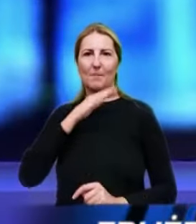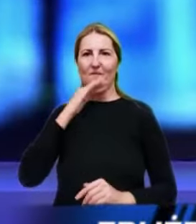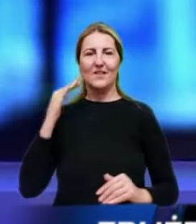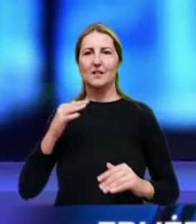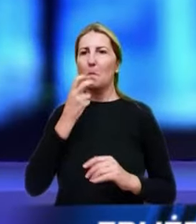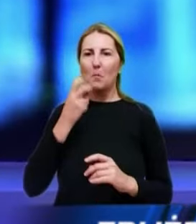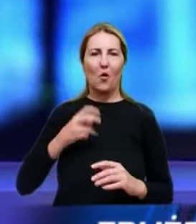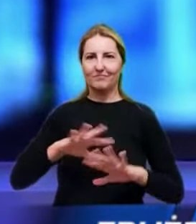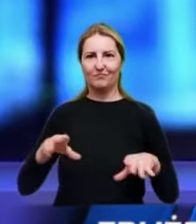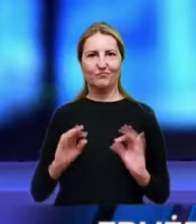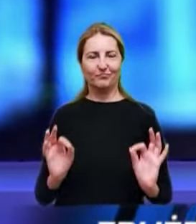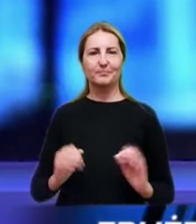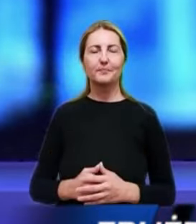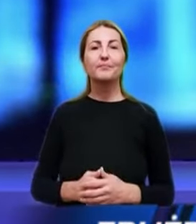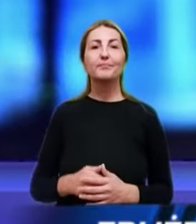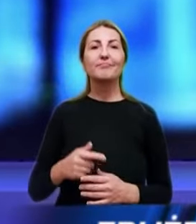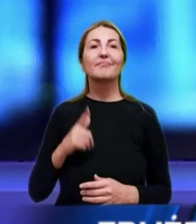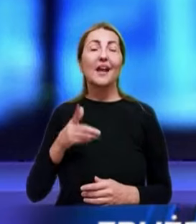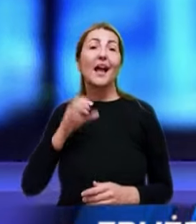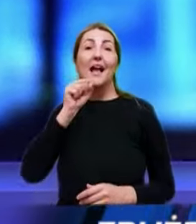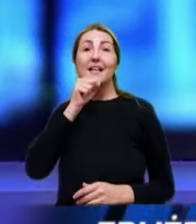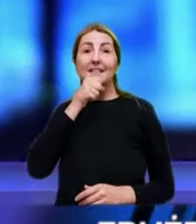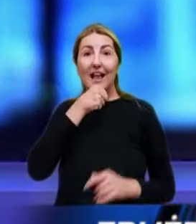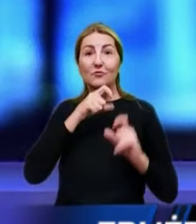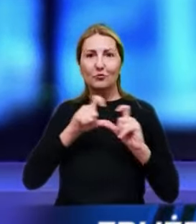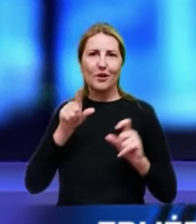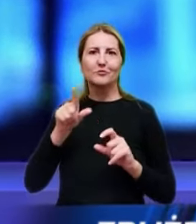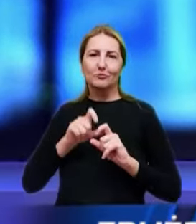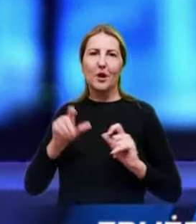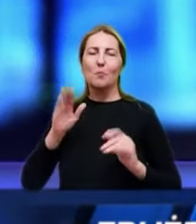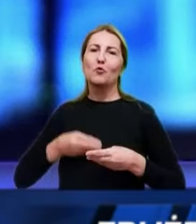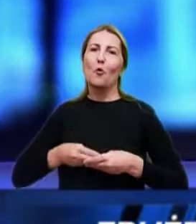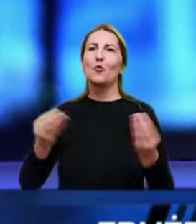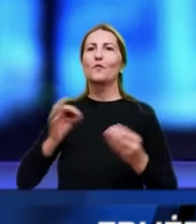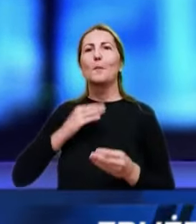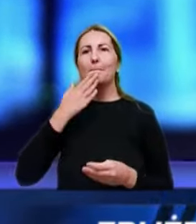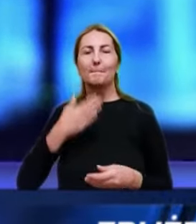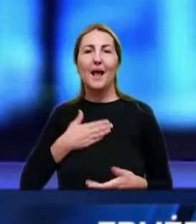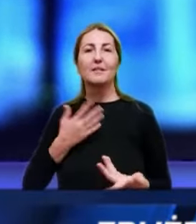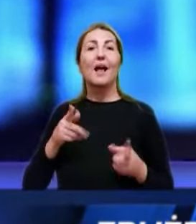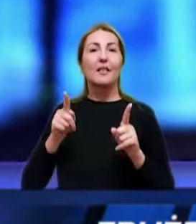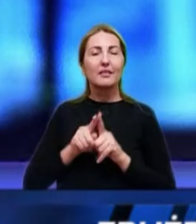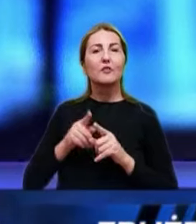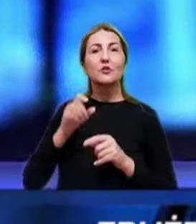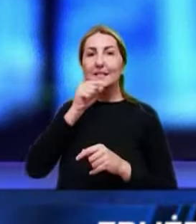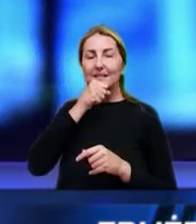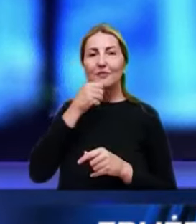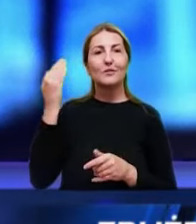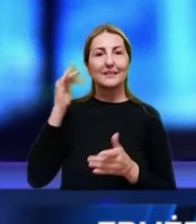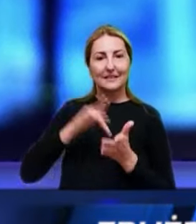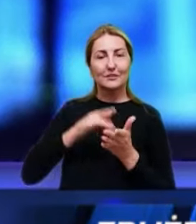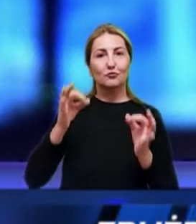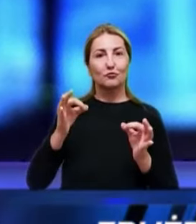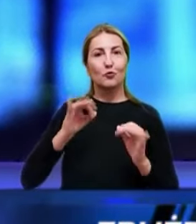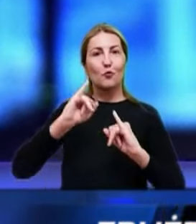Jesień życia to czas na rozwój pasji. O to, jak zadbać przy tym o zdrowie, seniorzy mogli usłyszeć dziś w Toruniu. Z kolei w